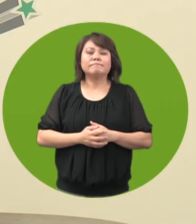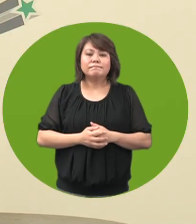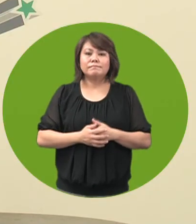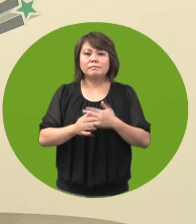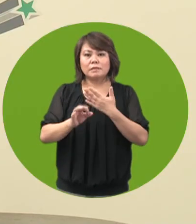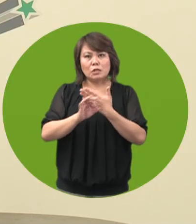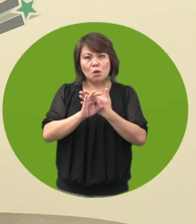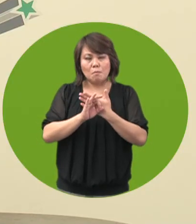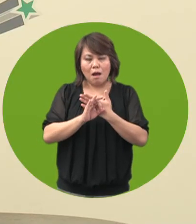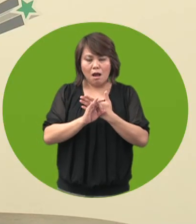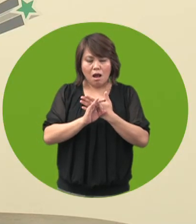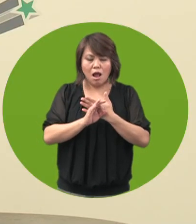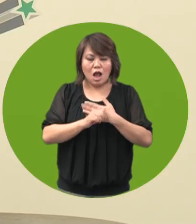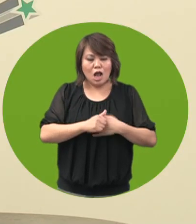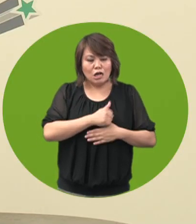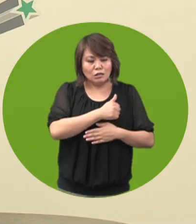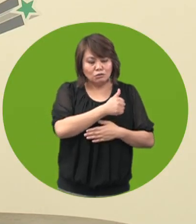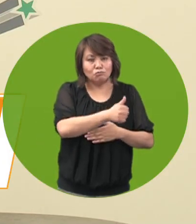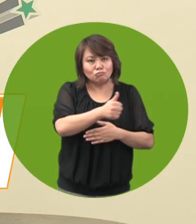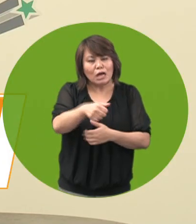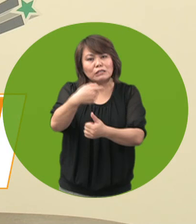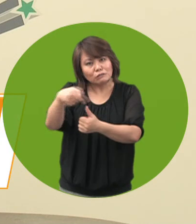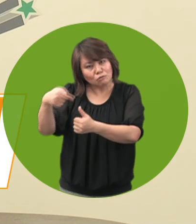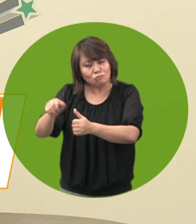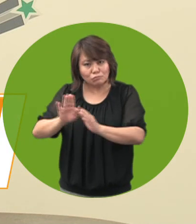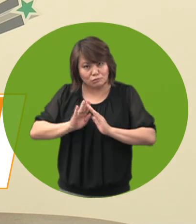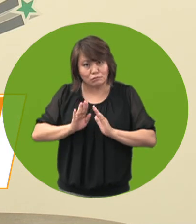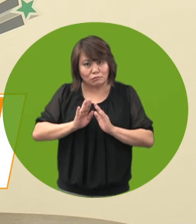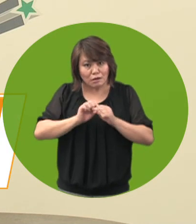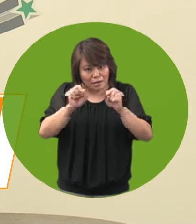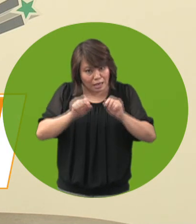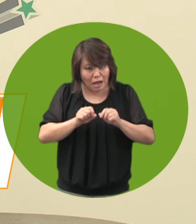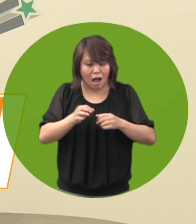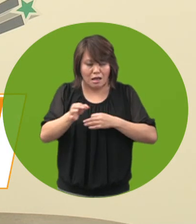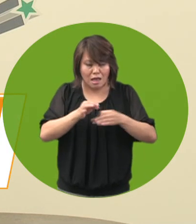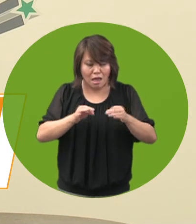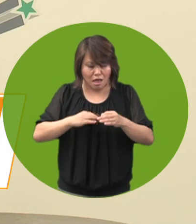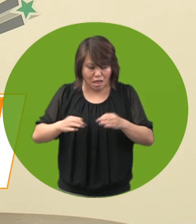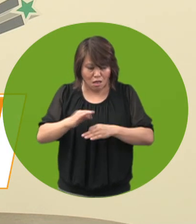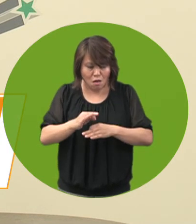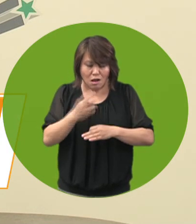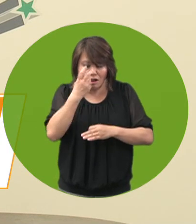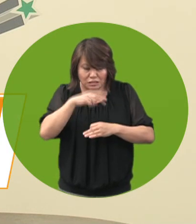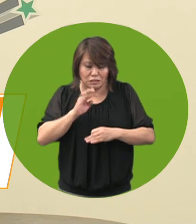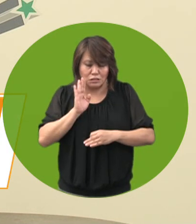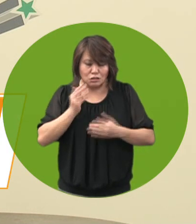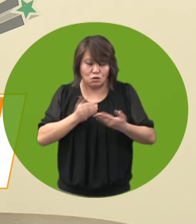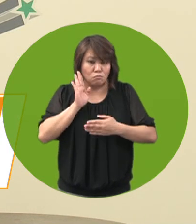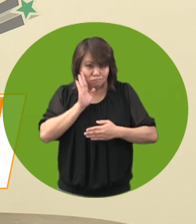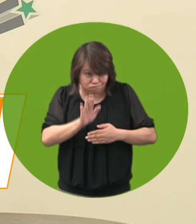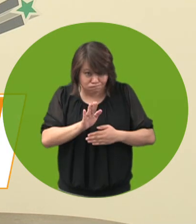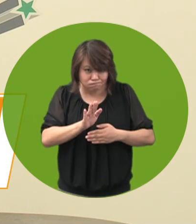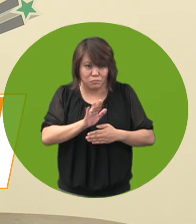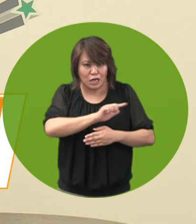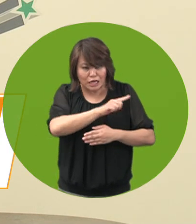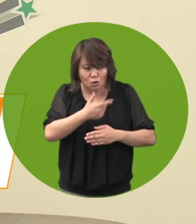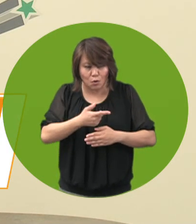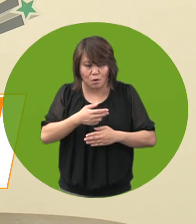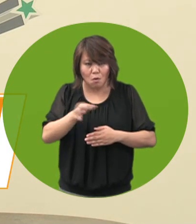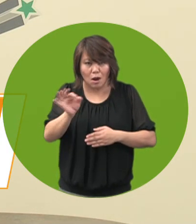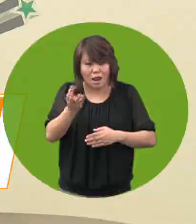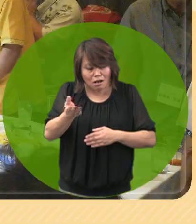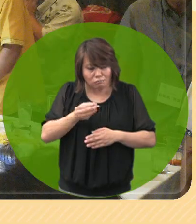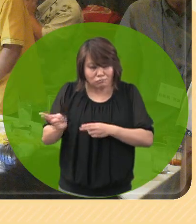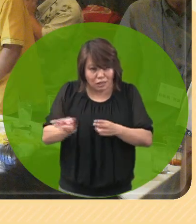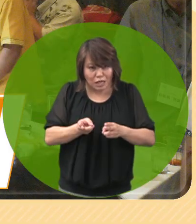ば巡回指導を受けることで経営管理や事業が円滑になり、さまざまな融資制度の斡旋も受けることができ